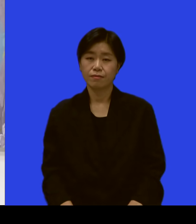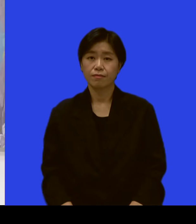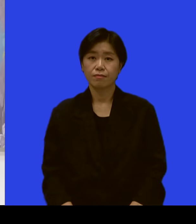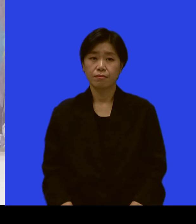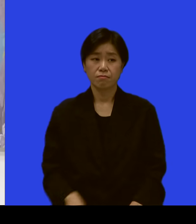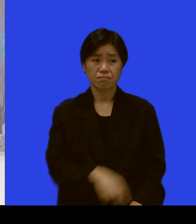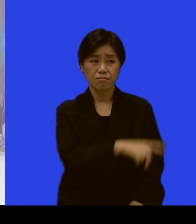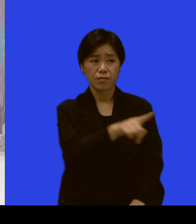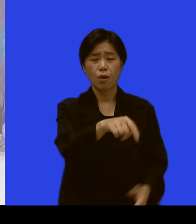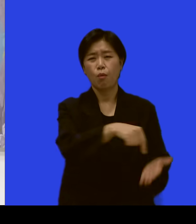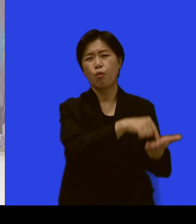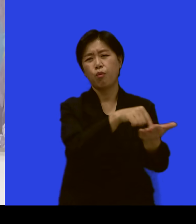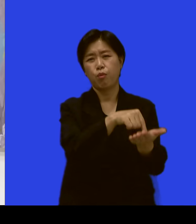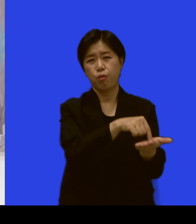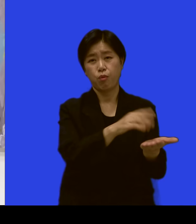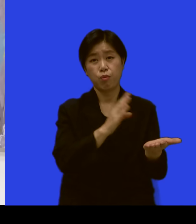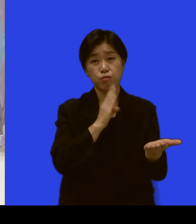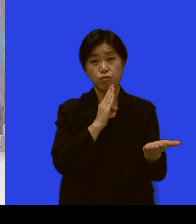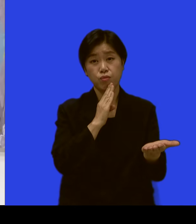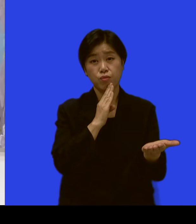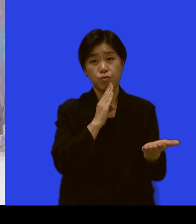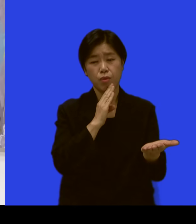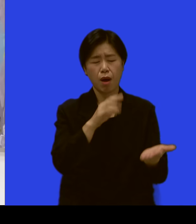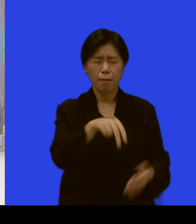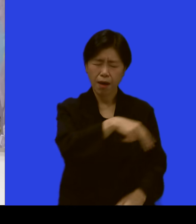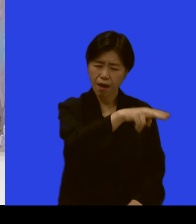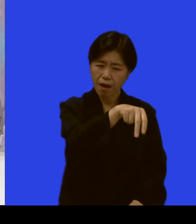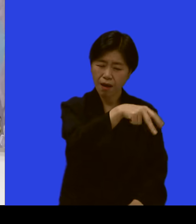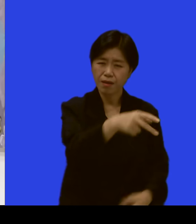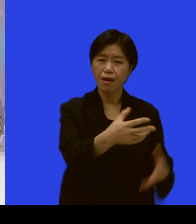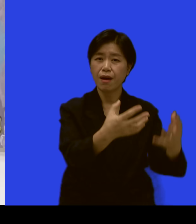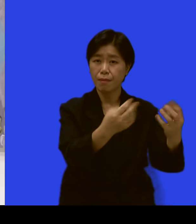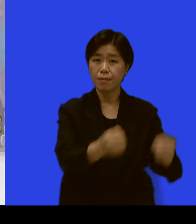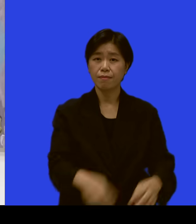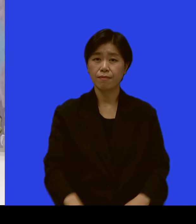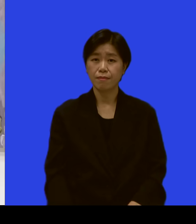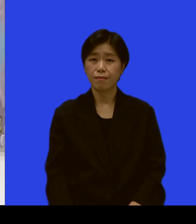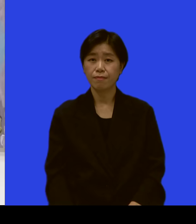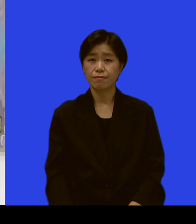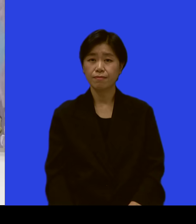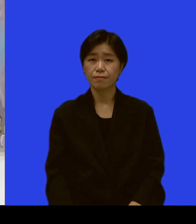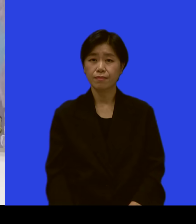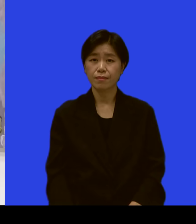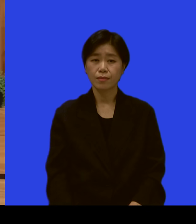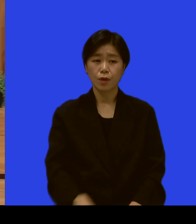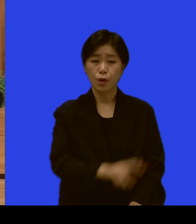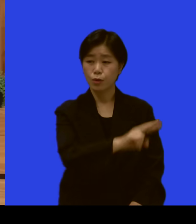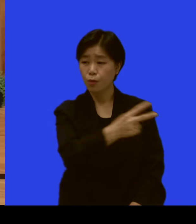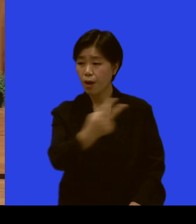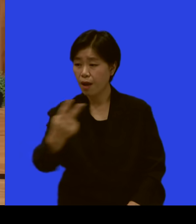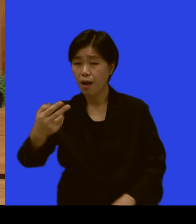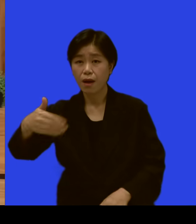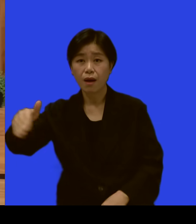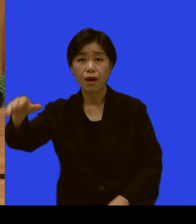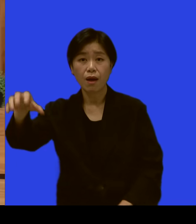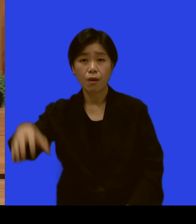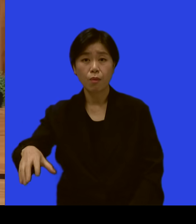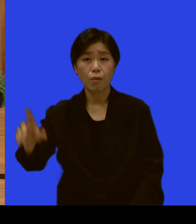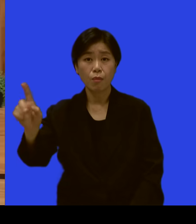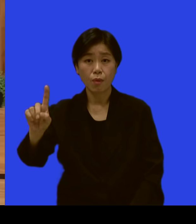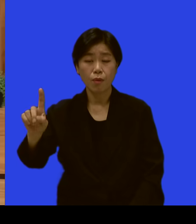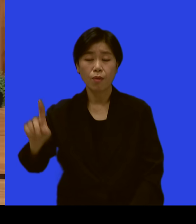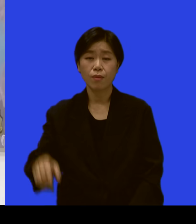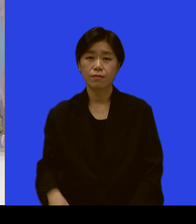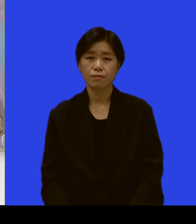마음을 둘 곳이 없는 친구들, 그래서 열심히 방황하며 살고 있는 친구들한테 돌아갈 곳, 본향인 거죠.